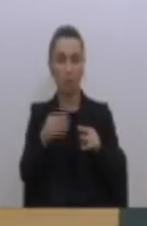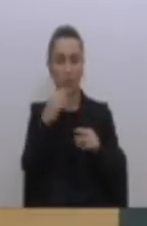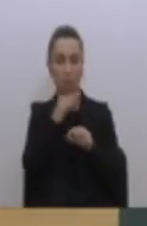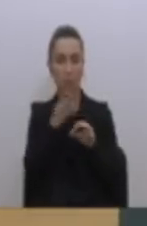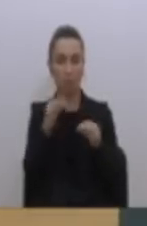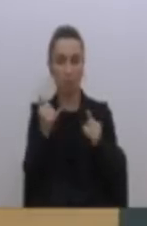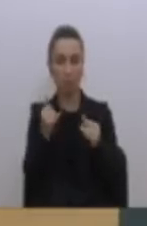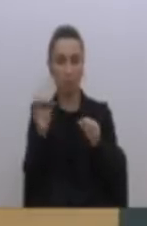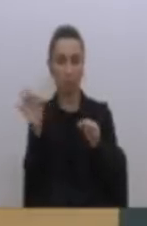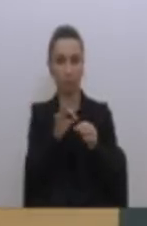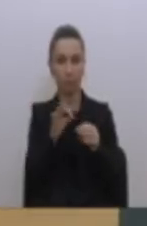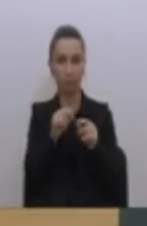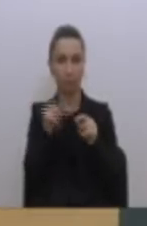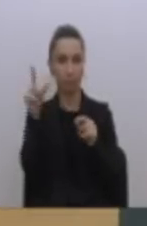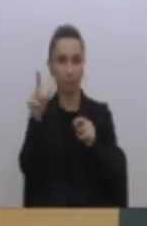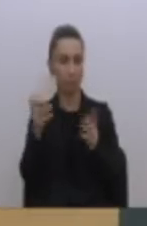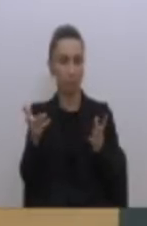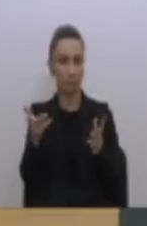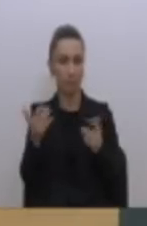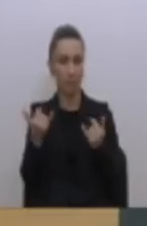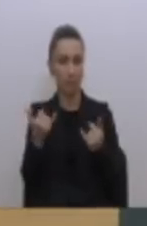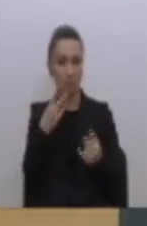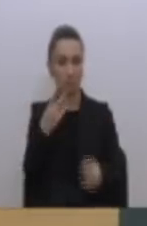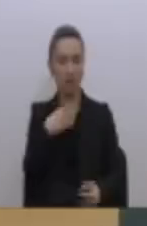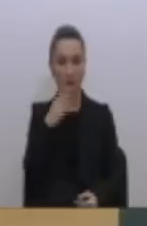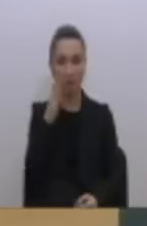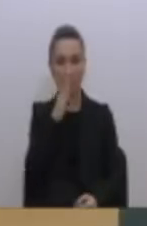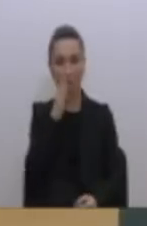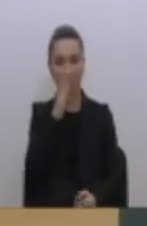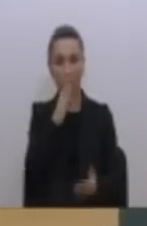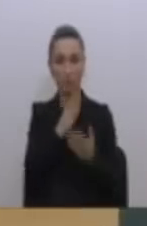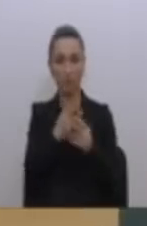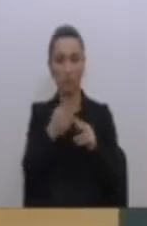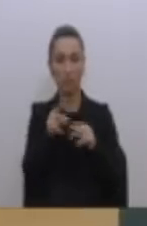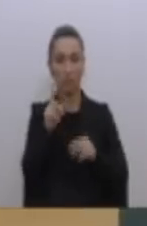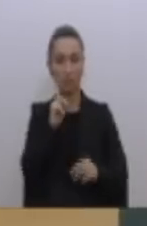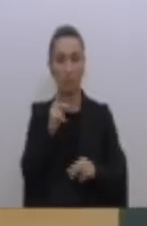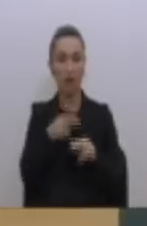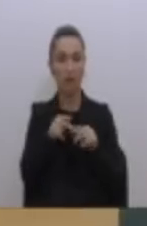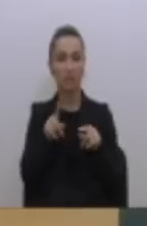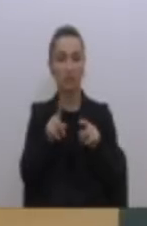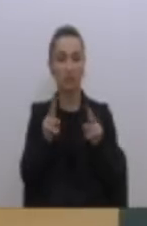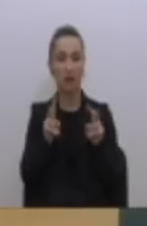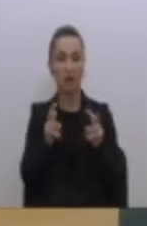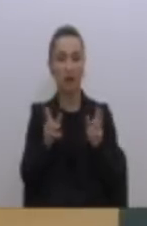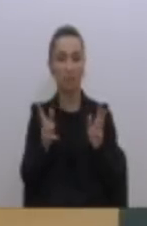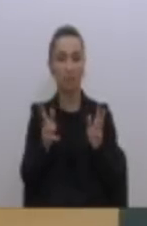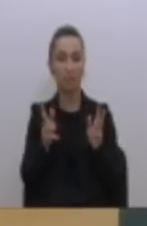ზრდა. და ეს ეჩქმის იმისა, რომ ეს რაღაცნაირი